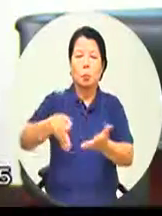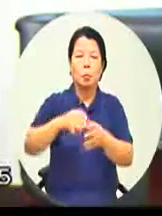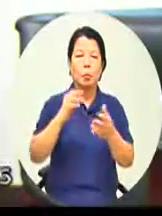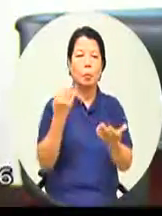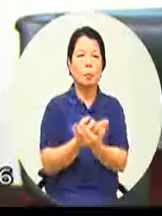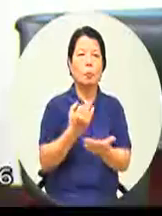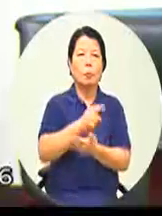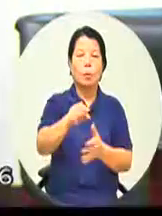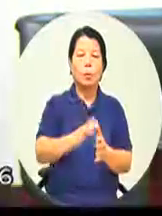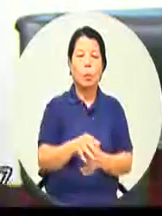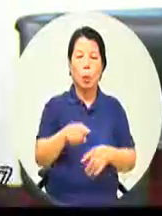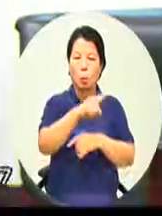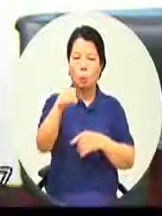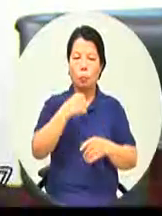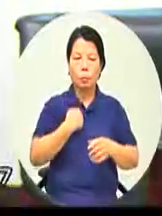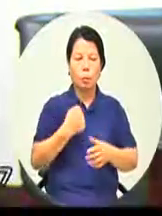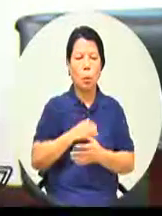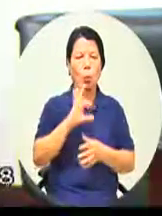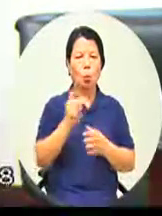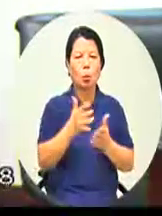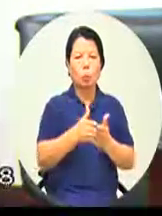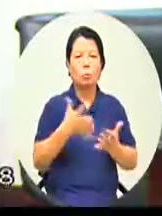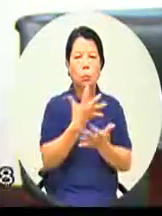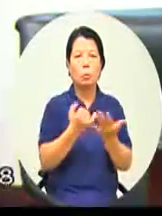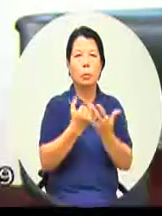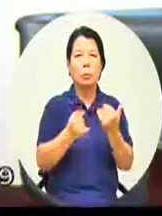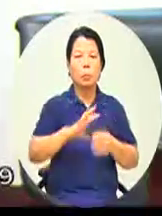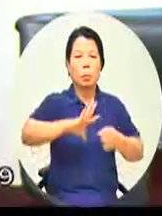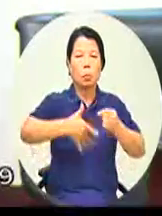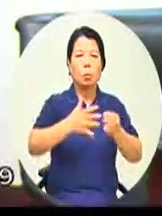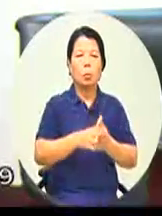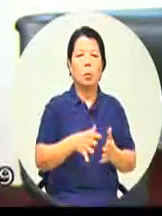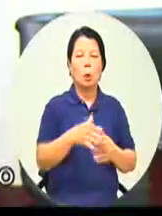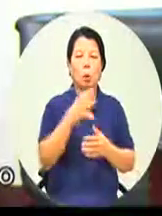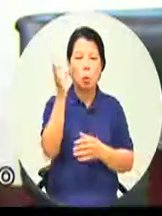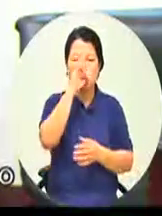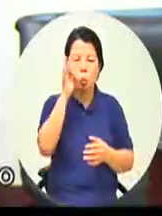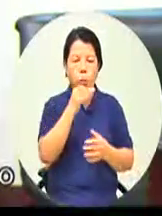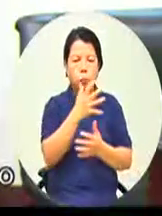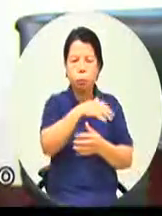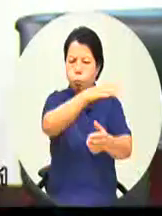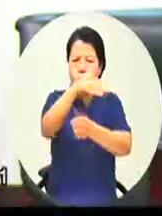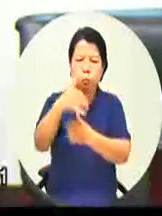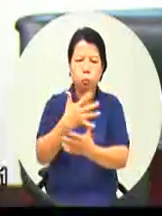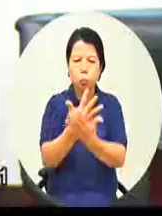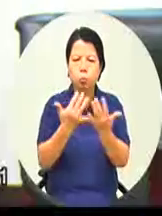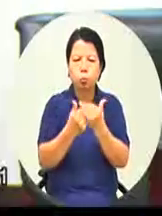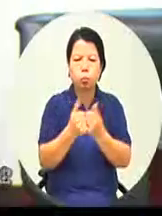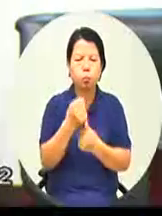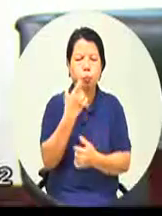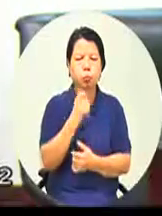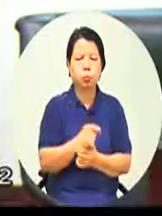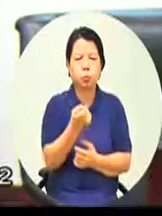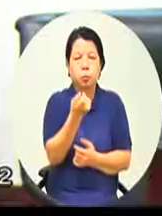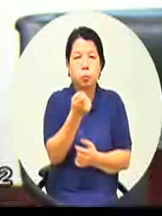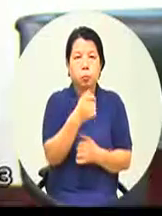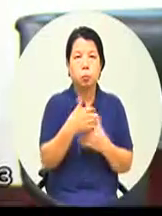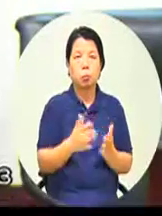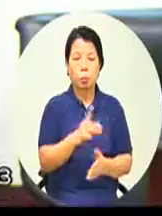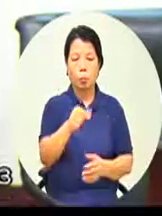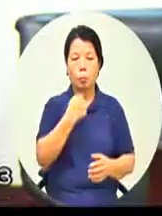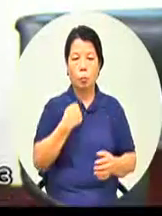该足侪人去了解，怎啊学生啊，有一挂国中学生一直做无学生啊，因为大家要去了解到